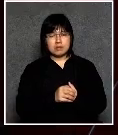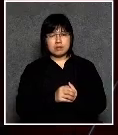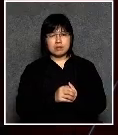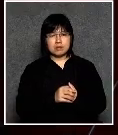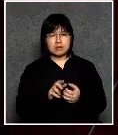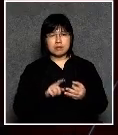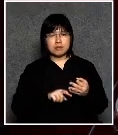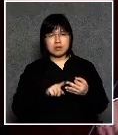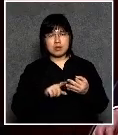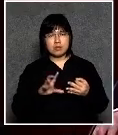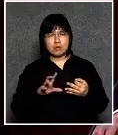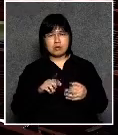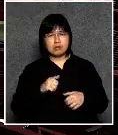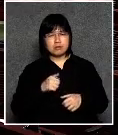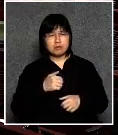黃毓民議員，